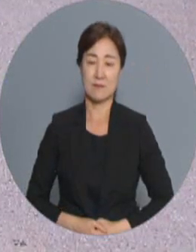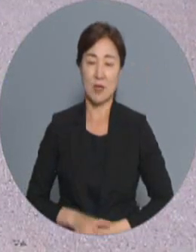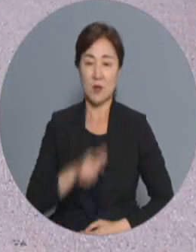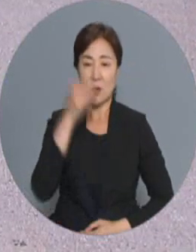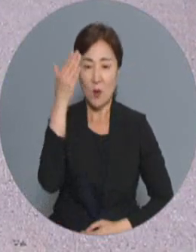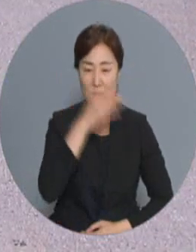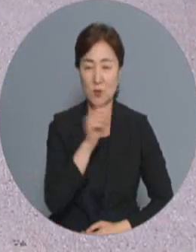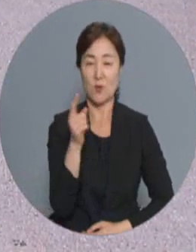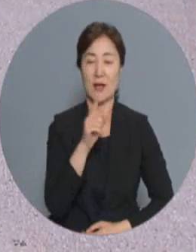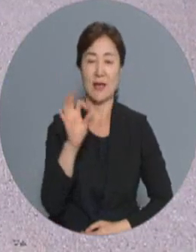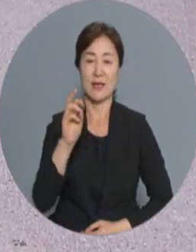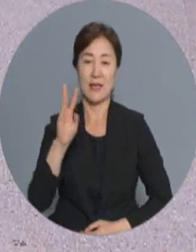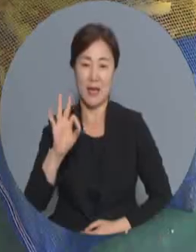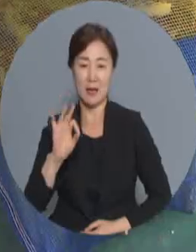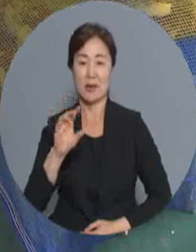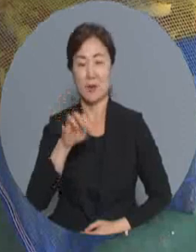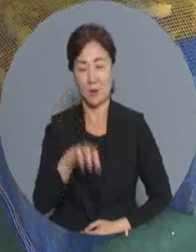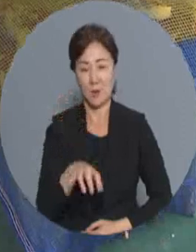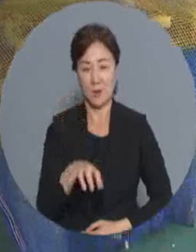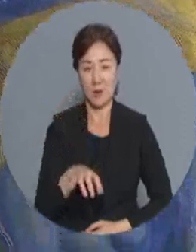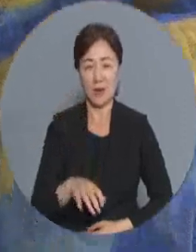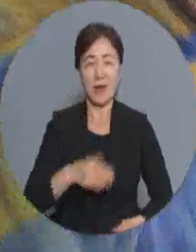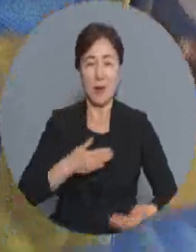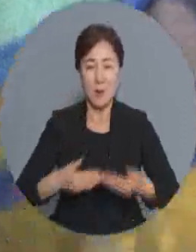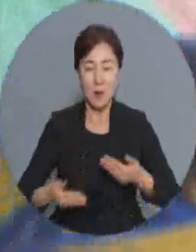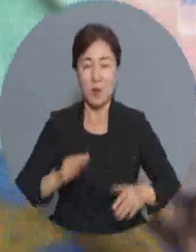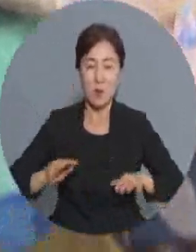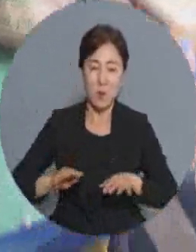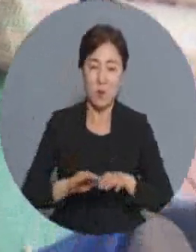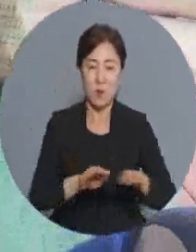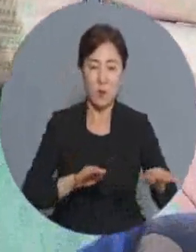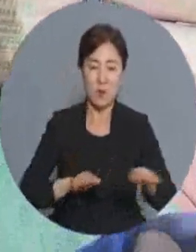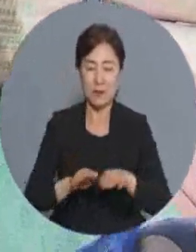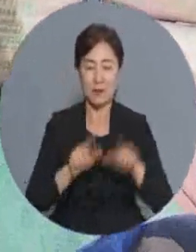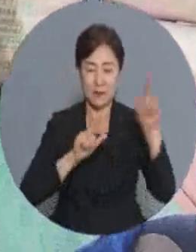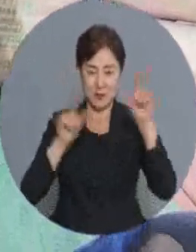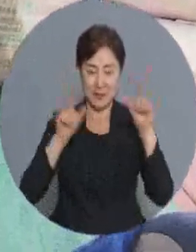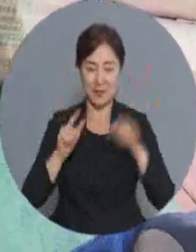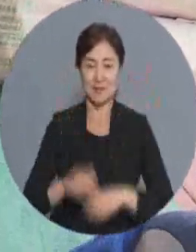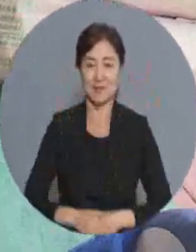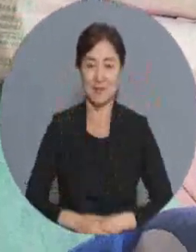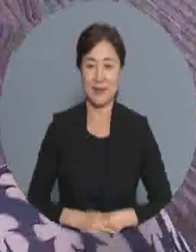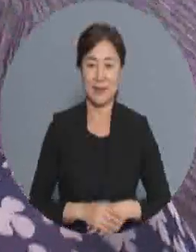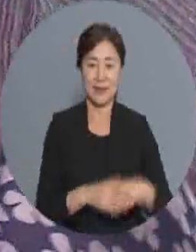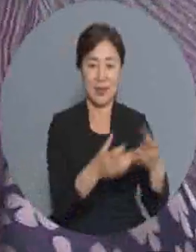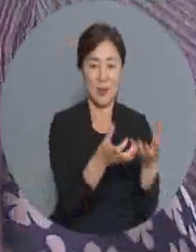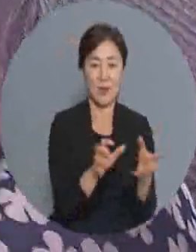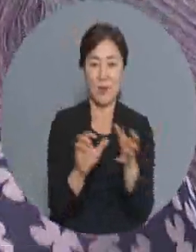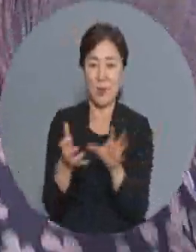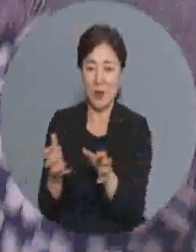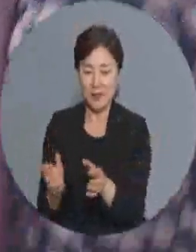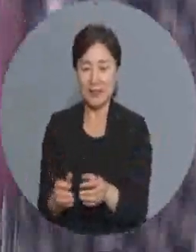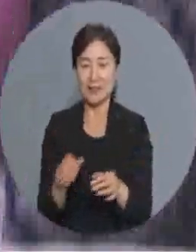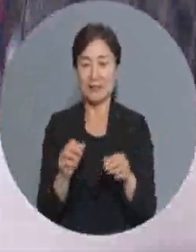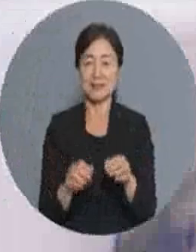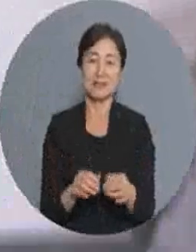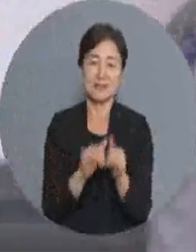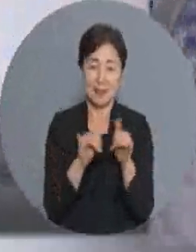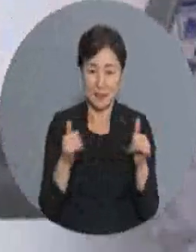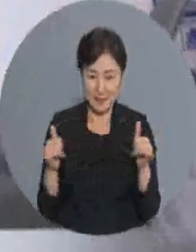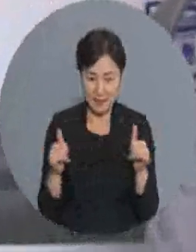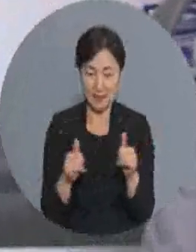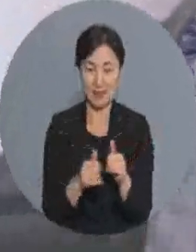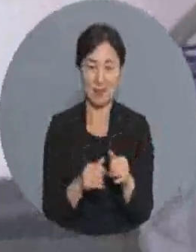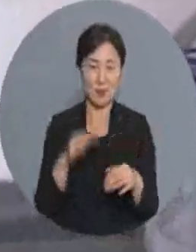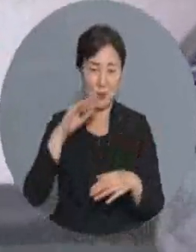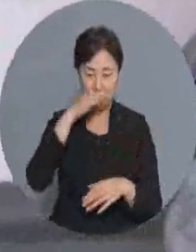여수 화양면의 한 삼거리가 바쁘게 오가는 차들로 북적입니다. 옹기종기 모여 앉은 주민들은 옥수수를